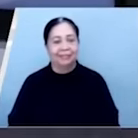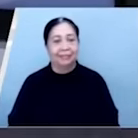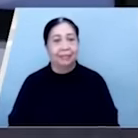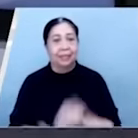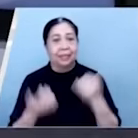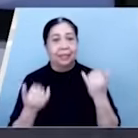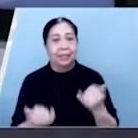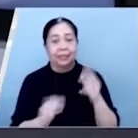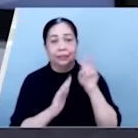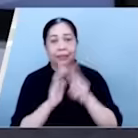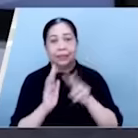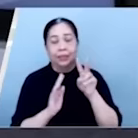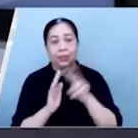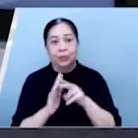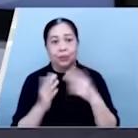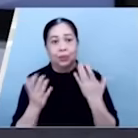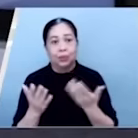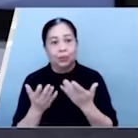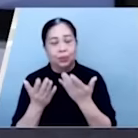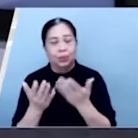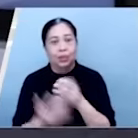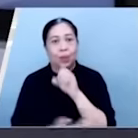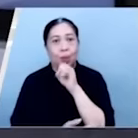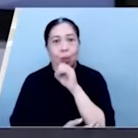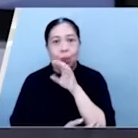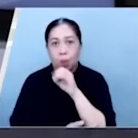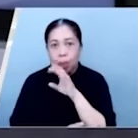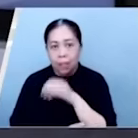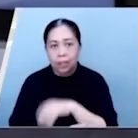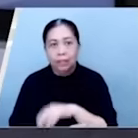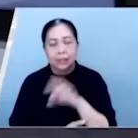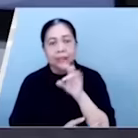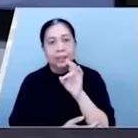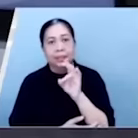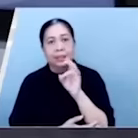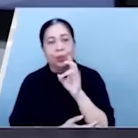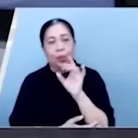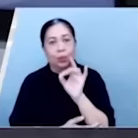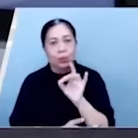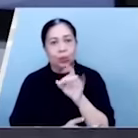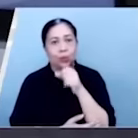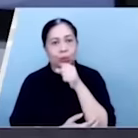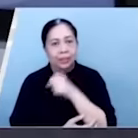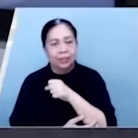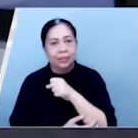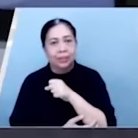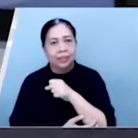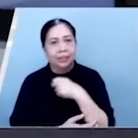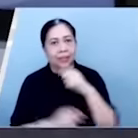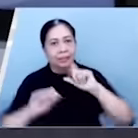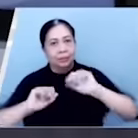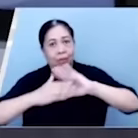video, ang ating bida isang lolang 68 anyos na in her vlogger era.